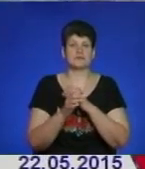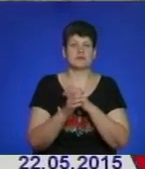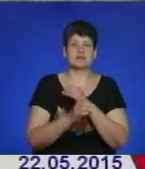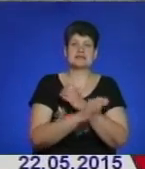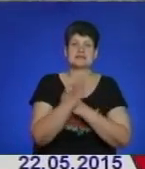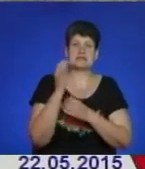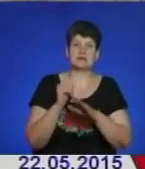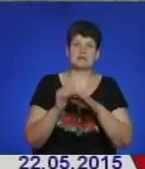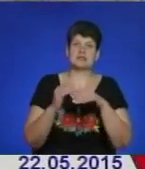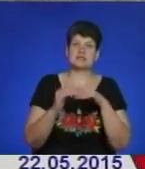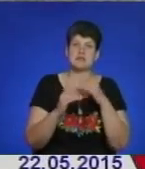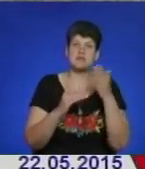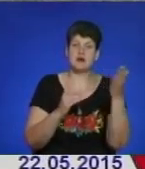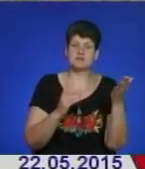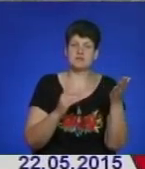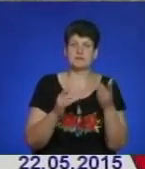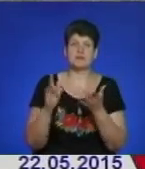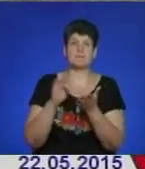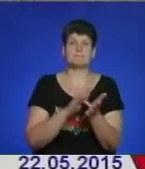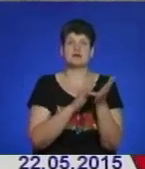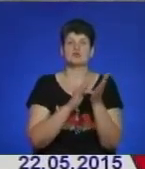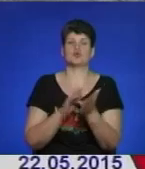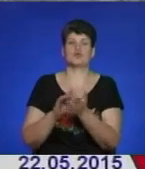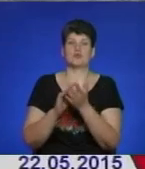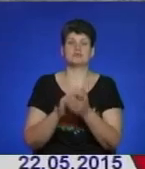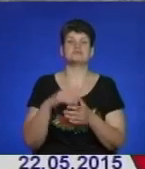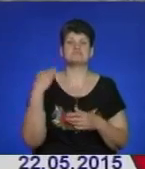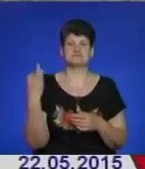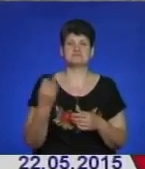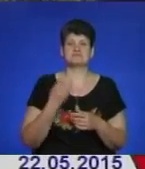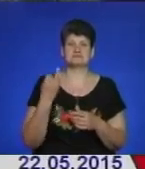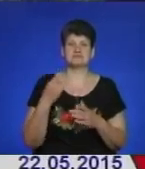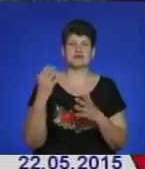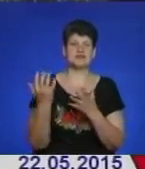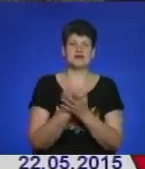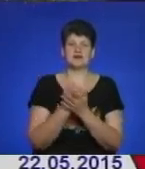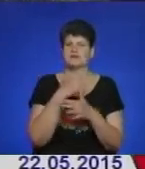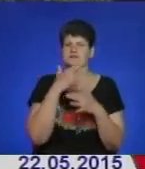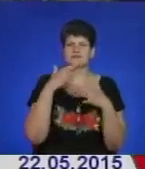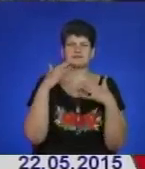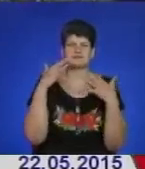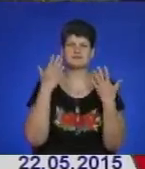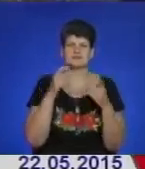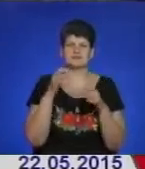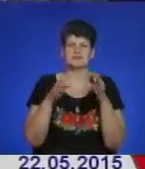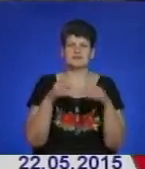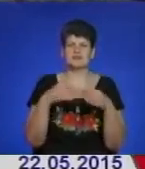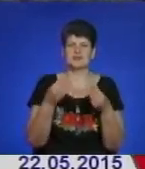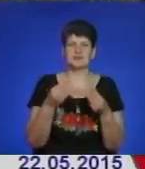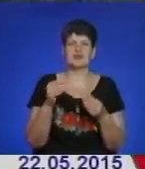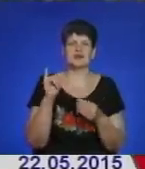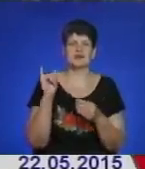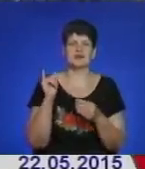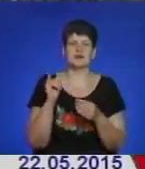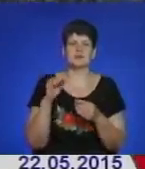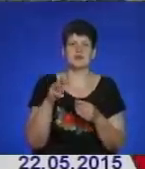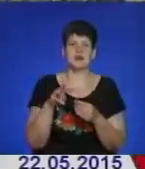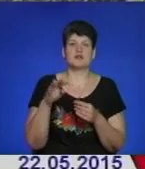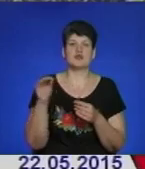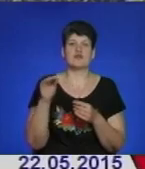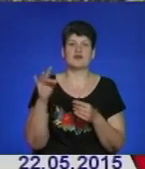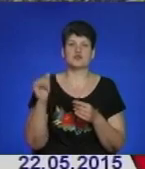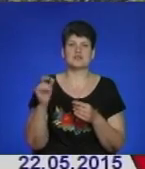степами. Мандрувати заповідними стежками цікаво. Знахідок природа дарує багато. Михайла Франчука із Рівного найбільше